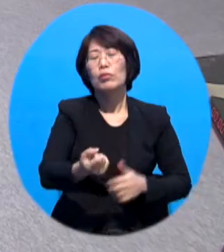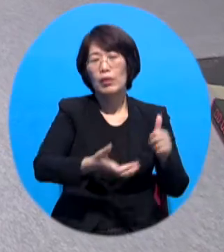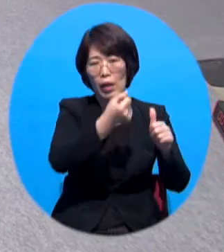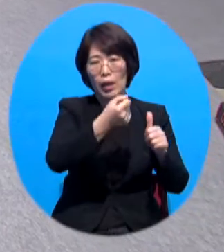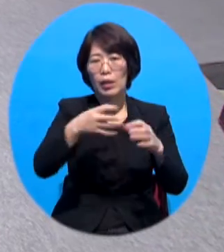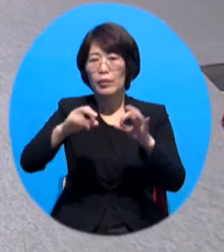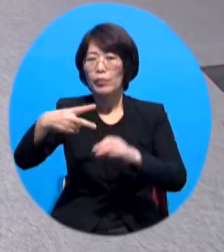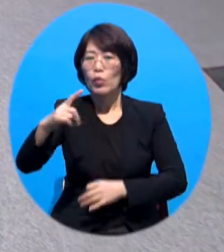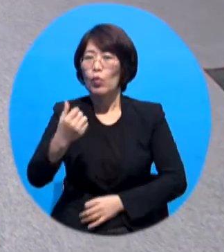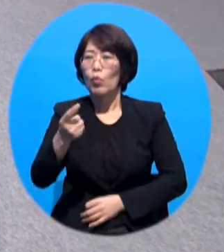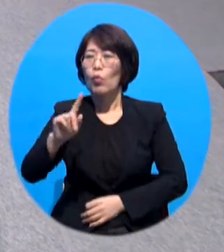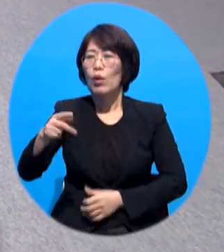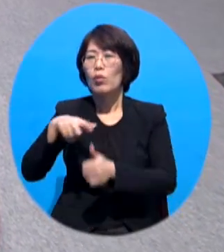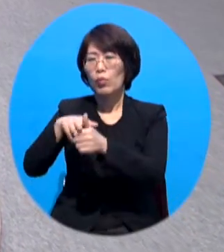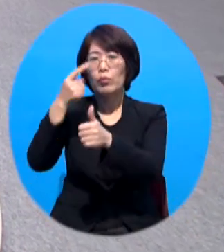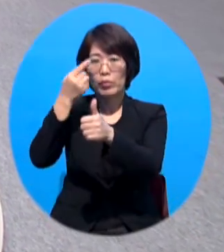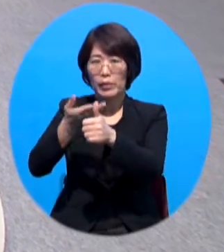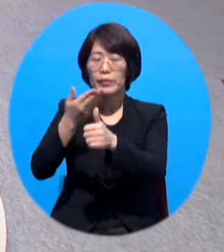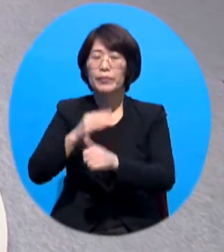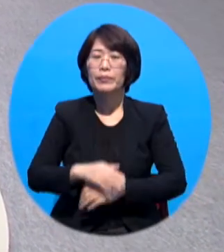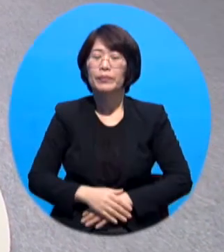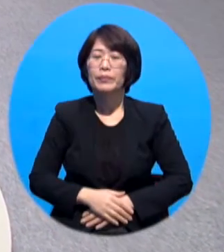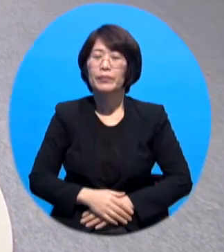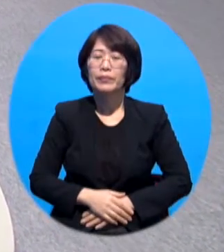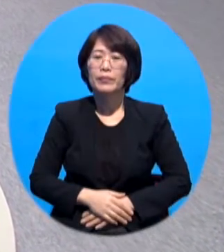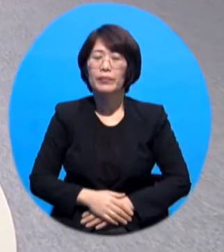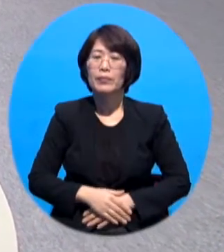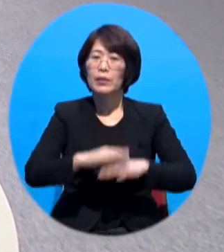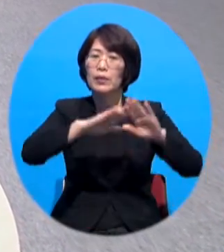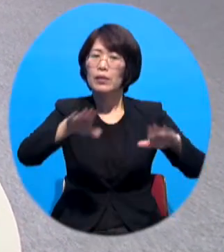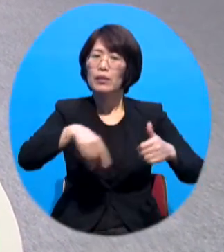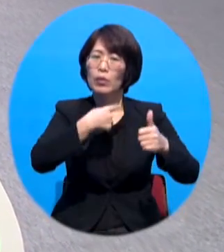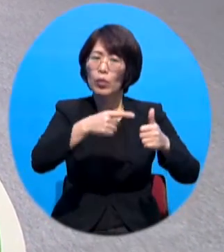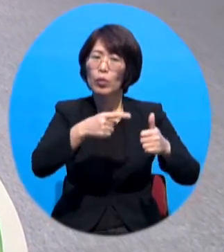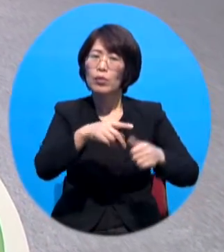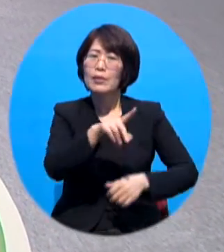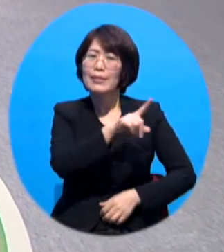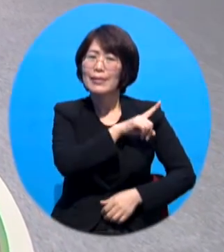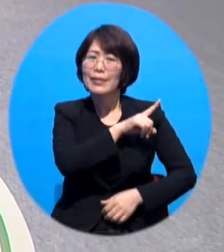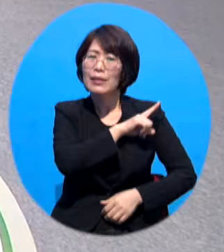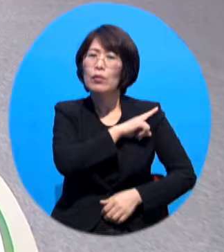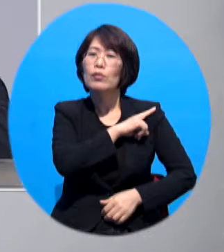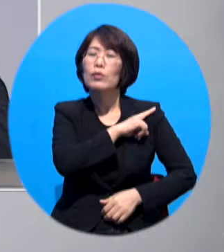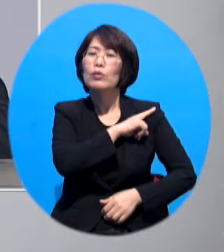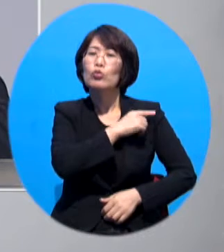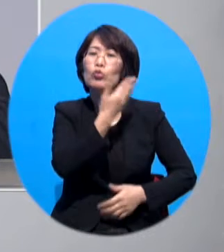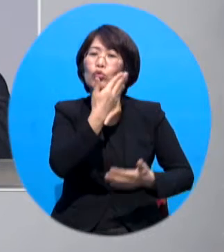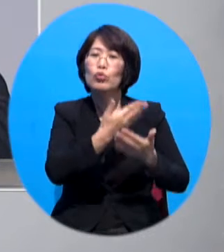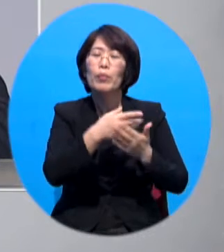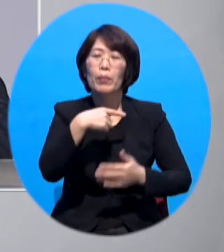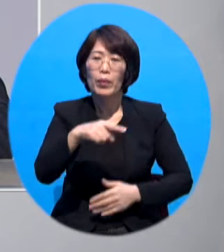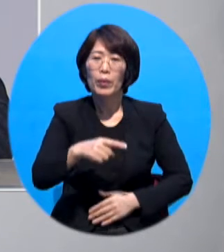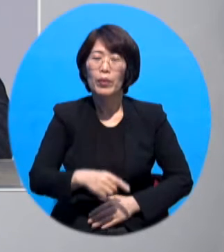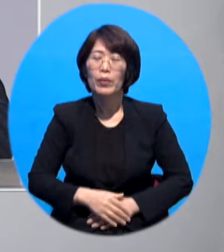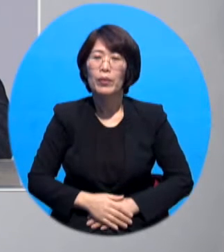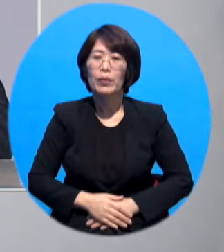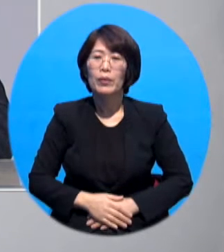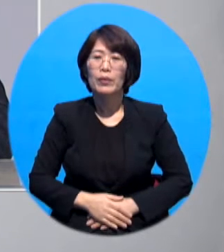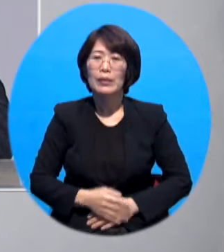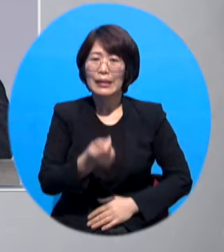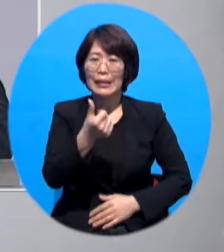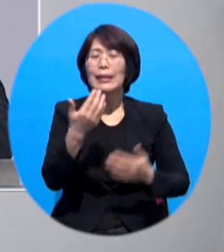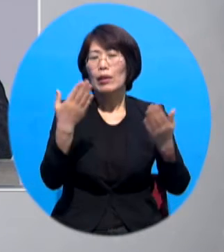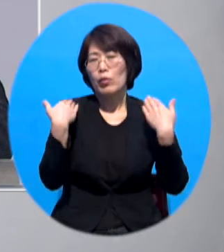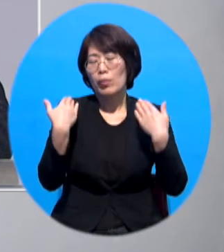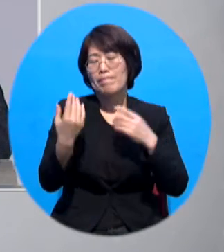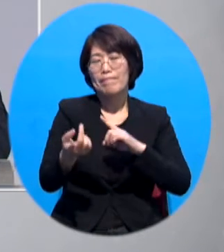부부에게 질문 해 주시고요 30초 입니다 1 전남 교육의 가장 큰 이유라는 그 그 작은 학교